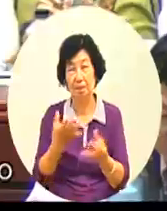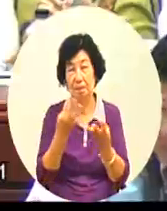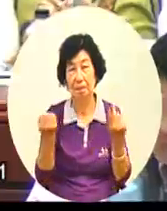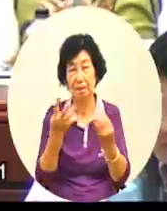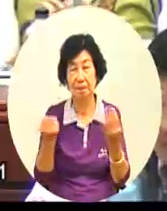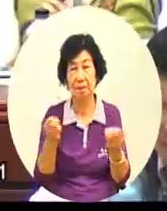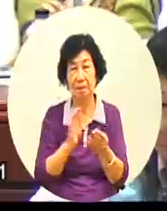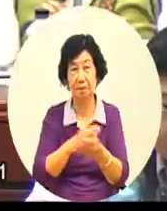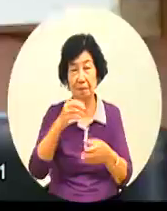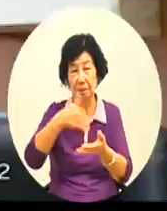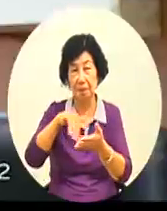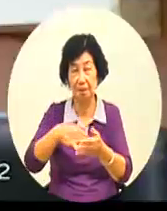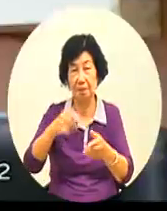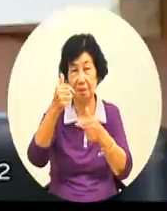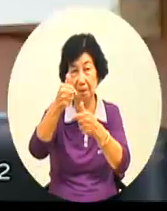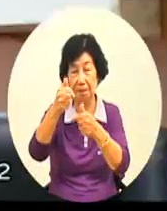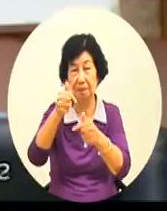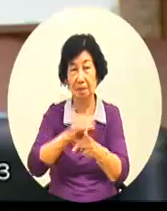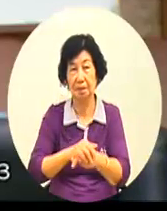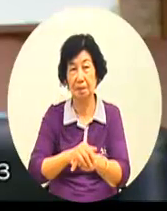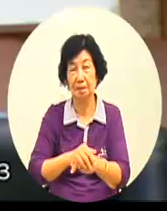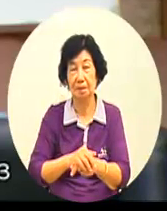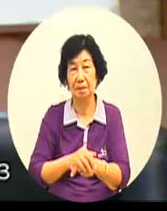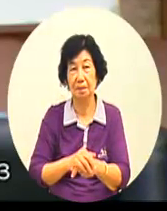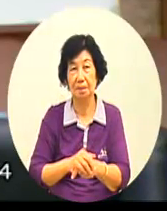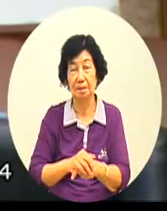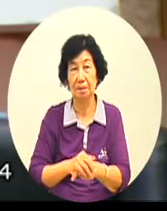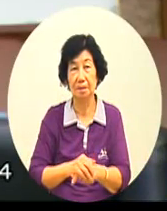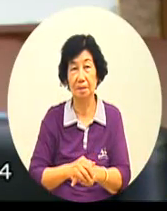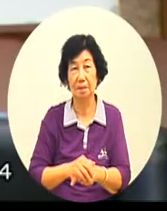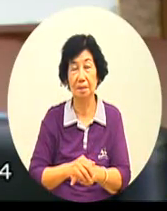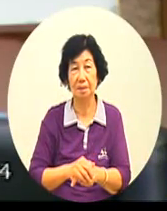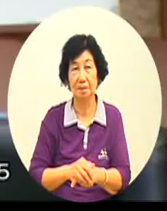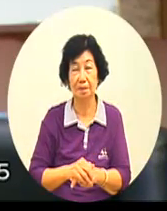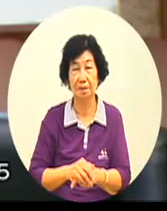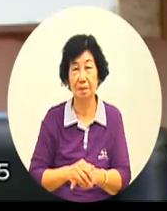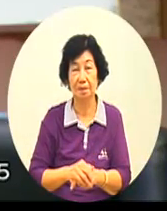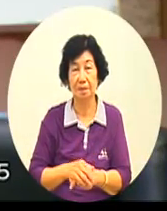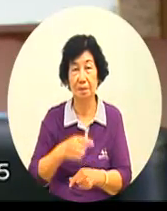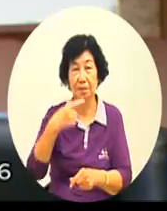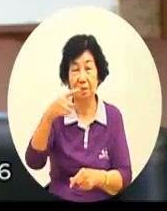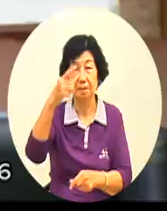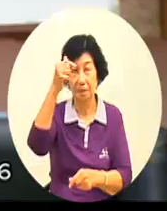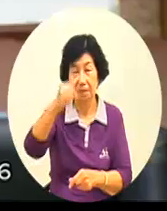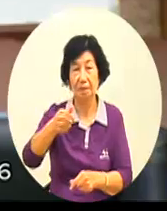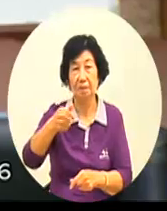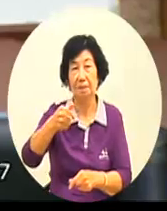准哦。好，也没有问题，是1.9亿了吗？好 ，OK。